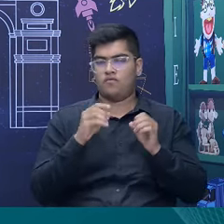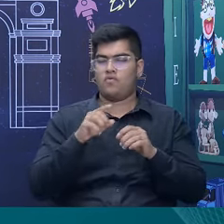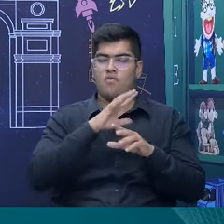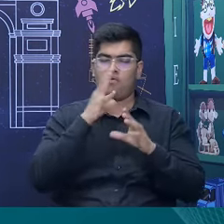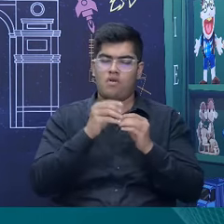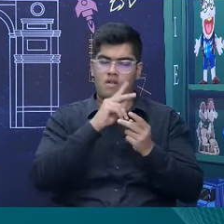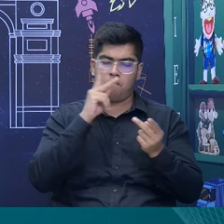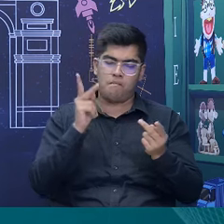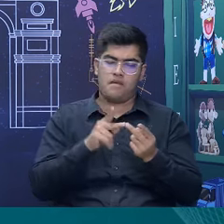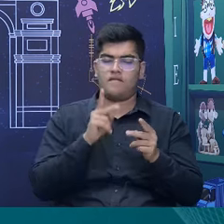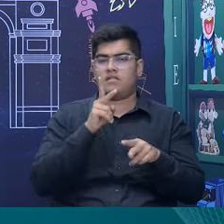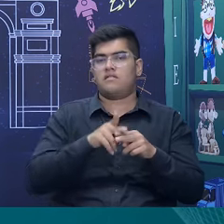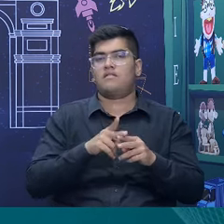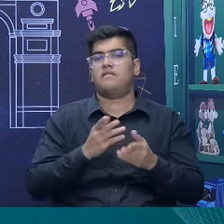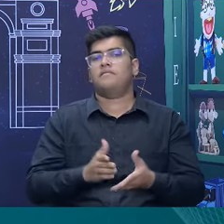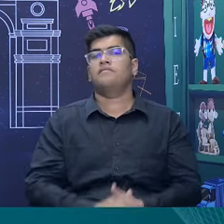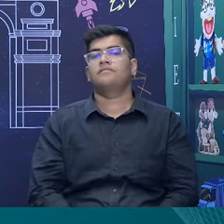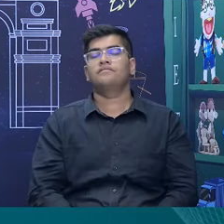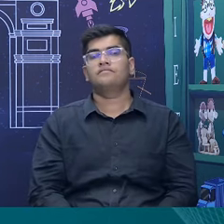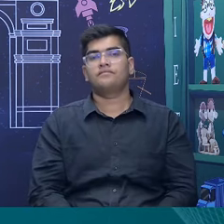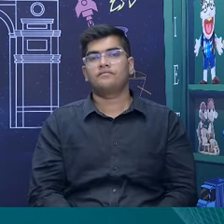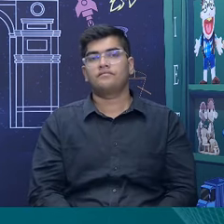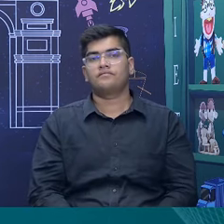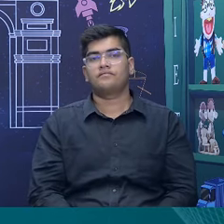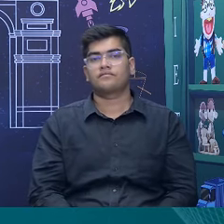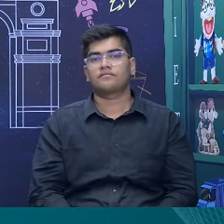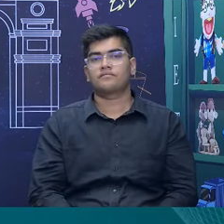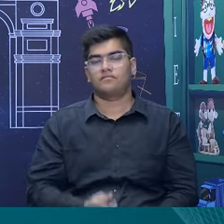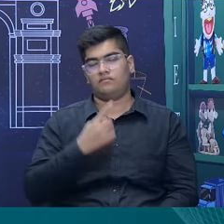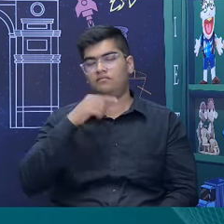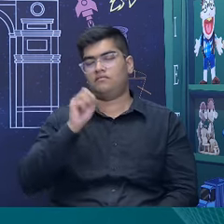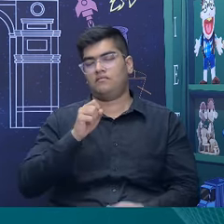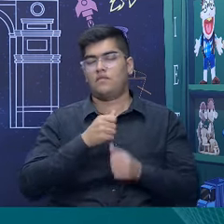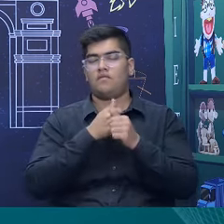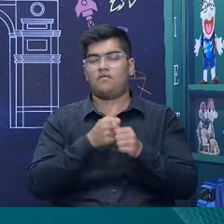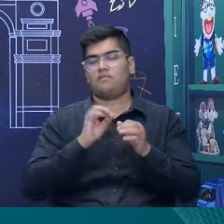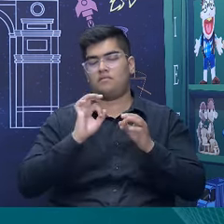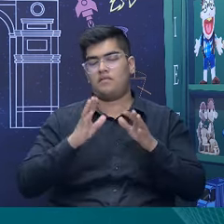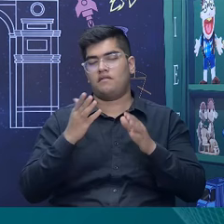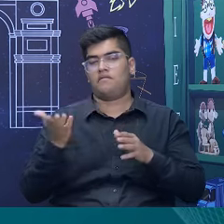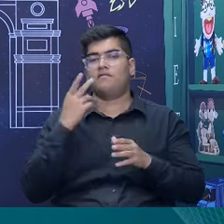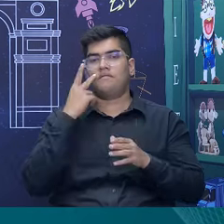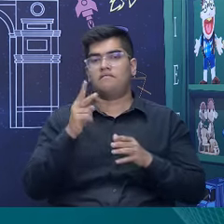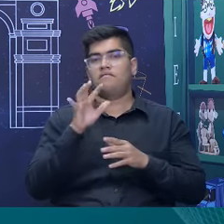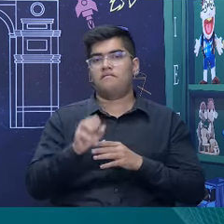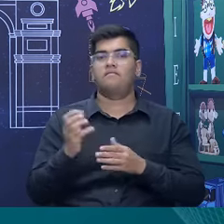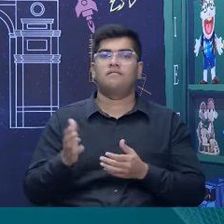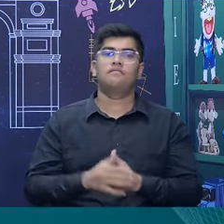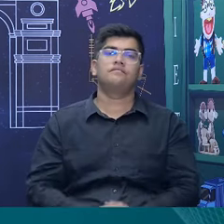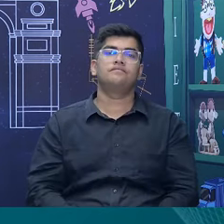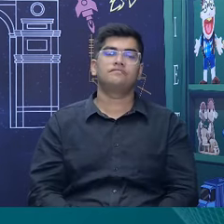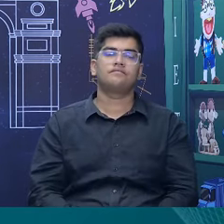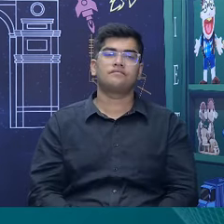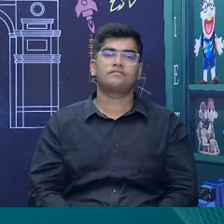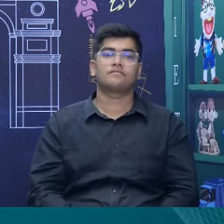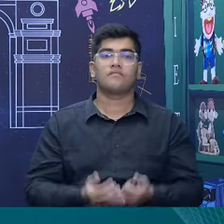क्या दोनों ट्रायंगल बिल्कुल एक जैसे कांग्रुअस मैम है ना महसूस करके भी आप बता पा रही है तो अब